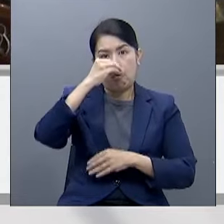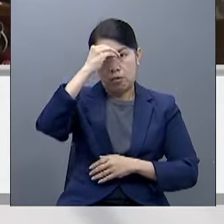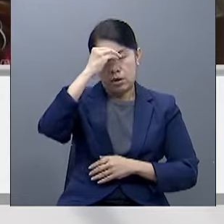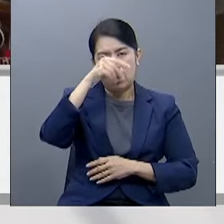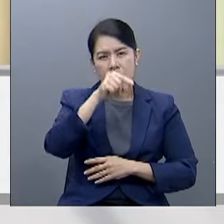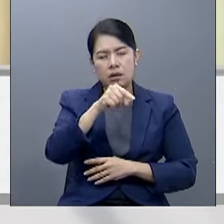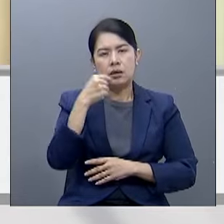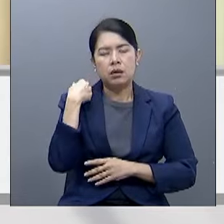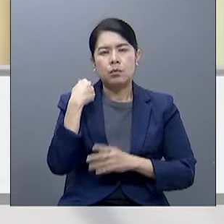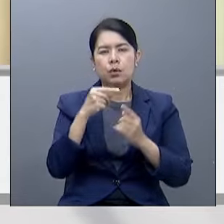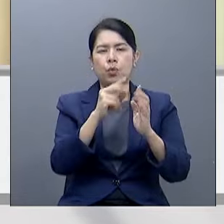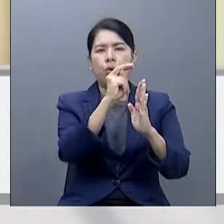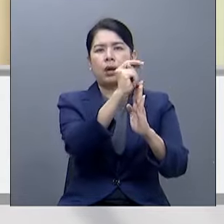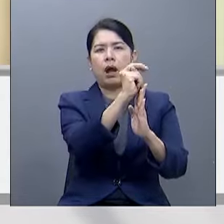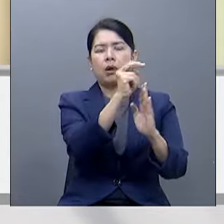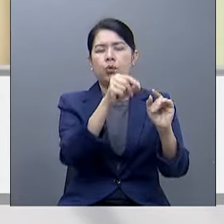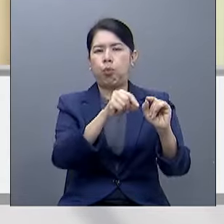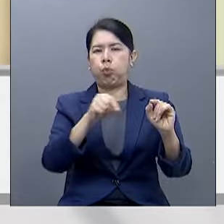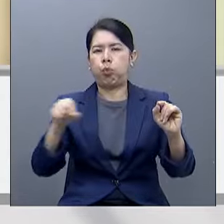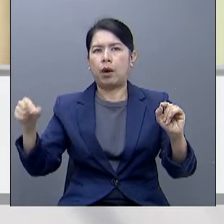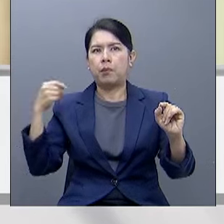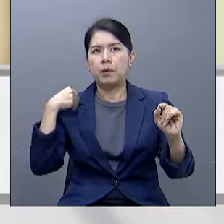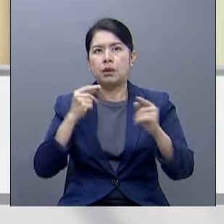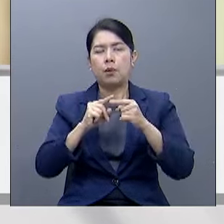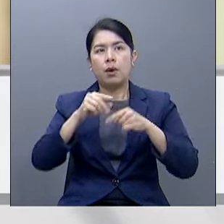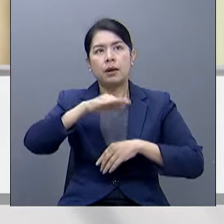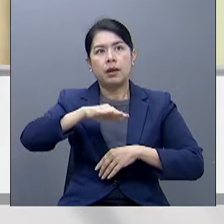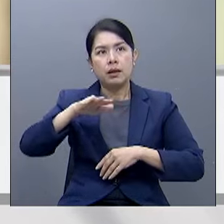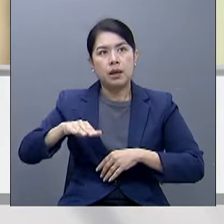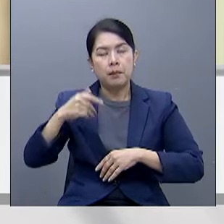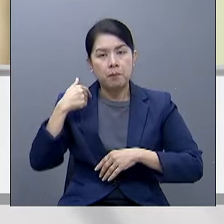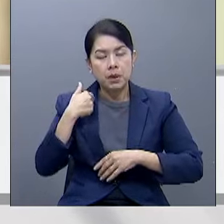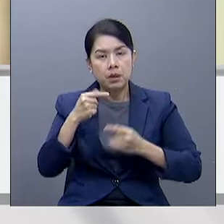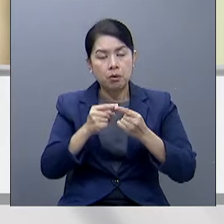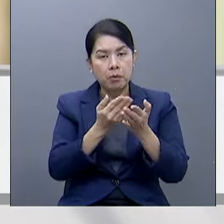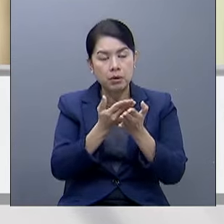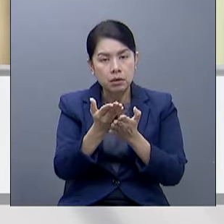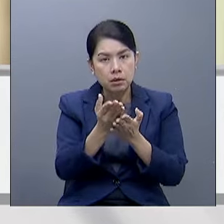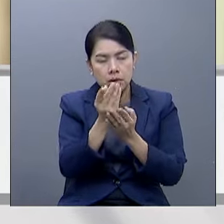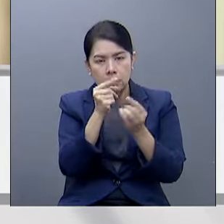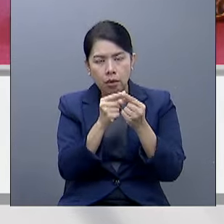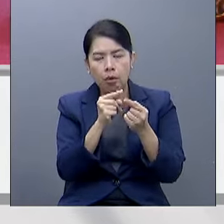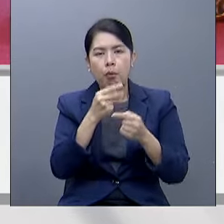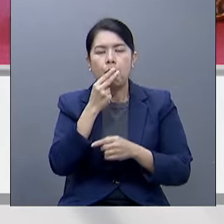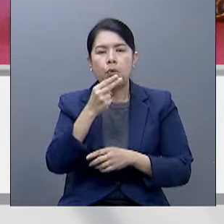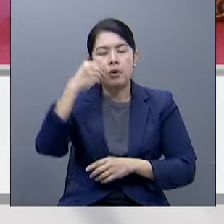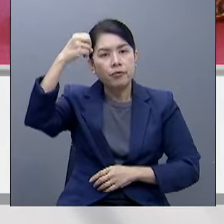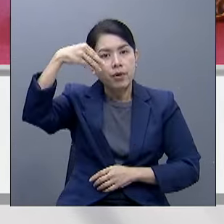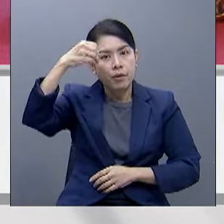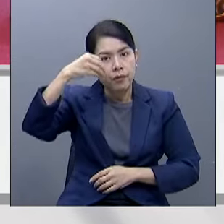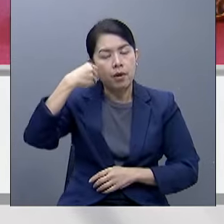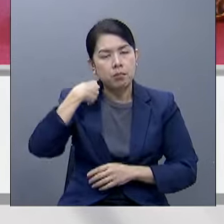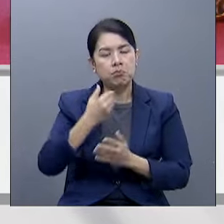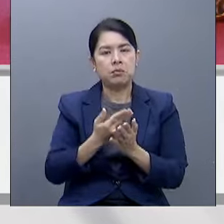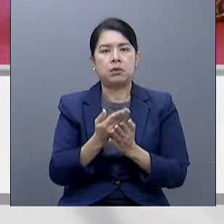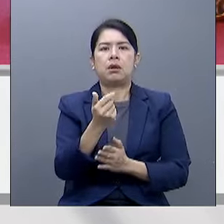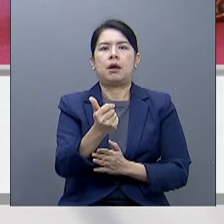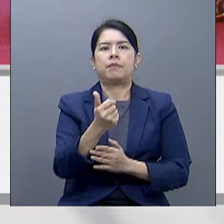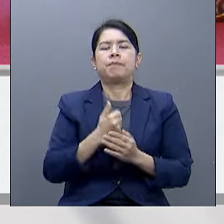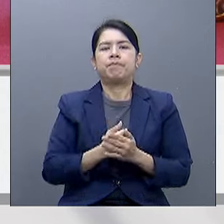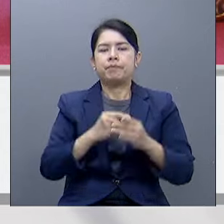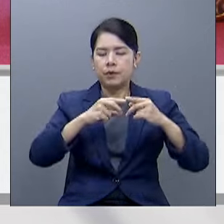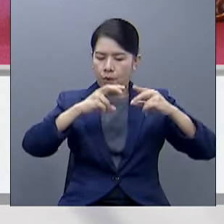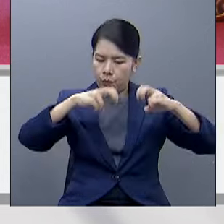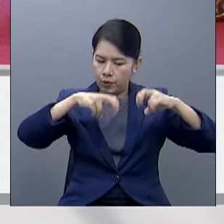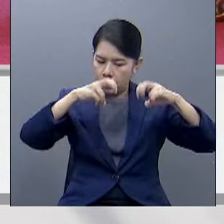700กมแต่เด็กๆก็ยังสามารถที่จะเข้าถึงแล้วก็ซื้อหามาใช้ได้ค่ะผลสำรวจจาก